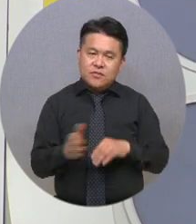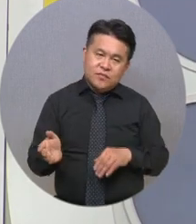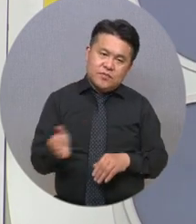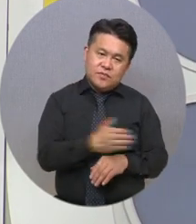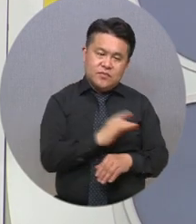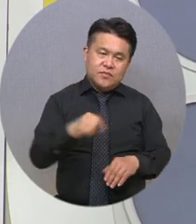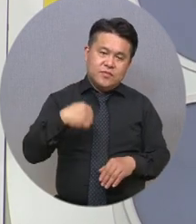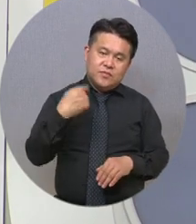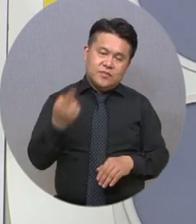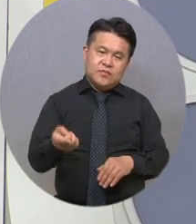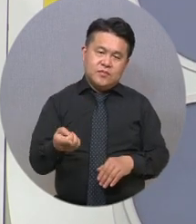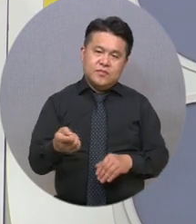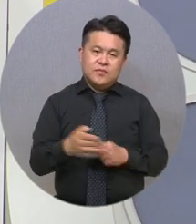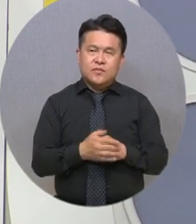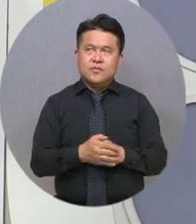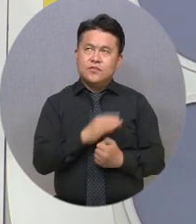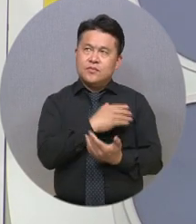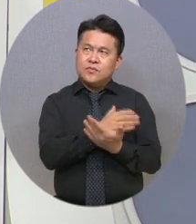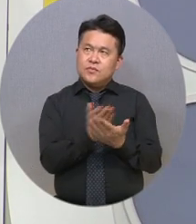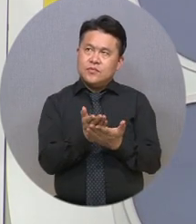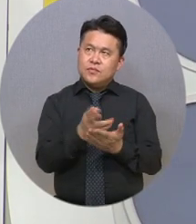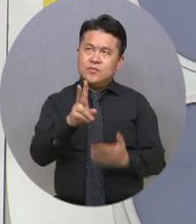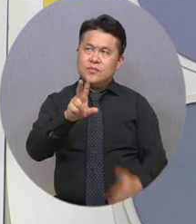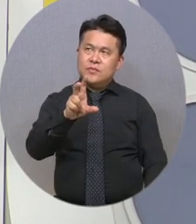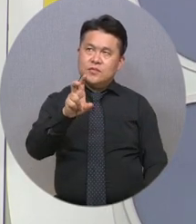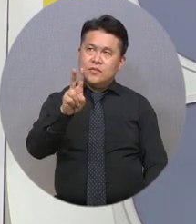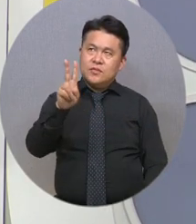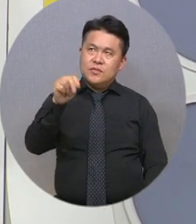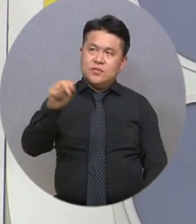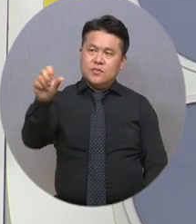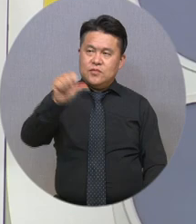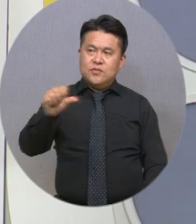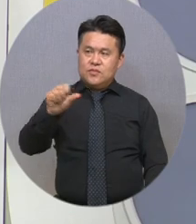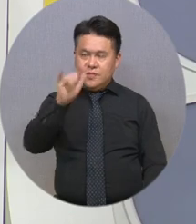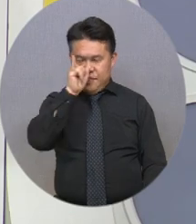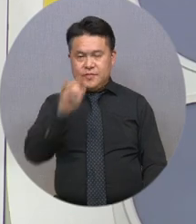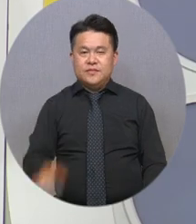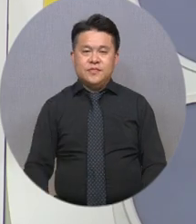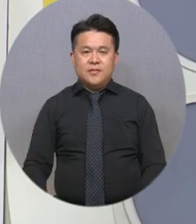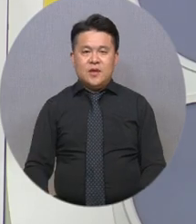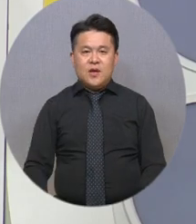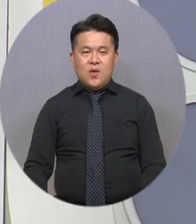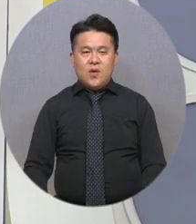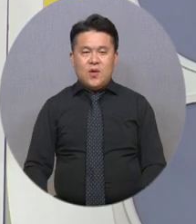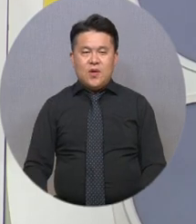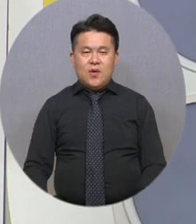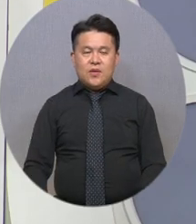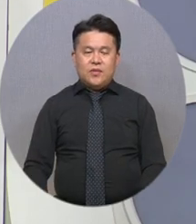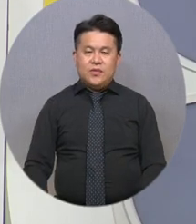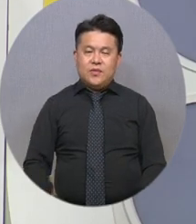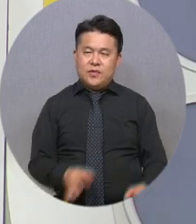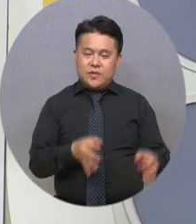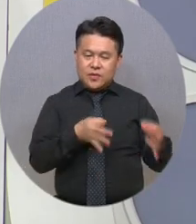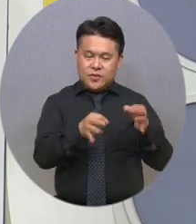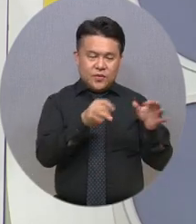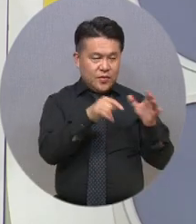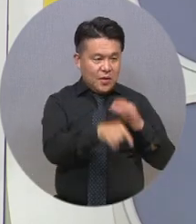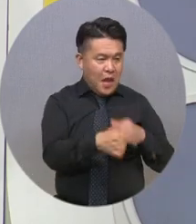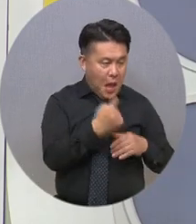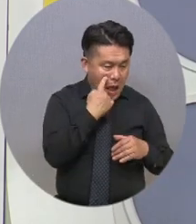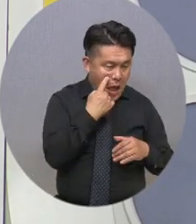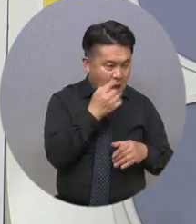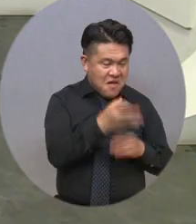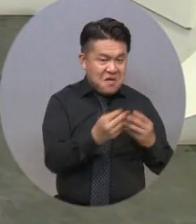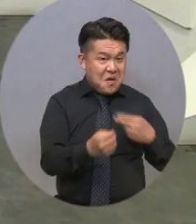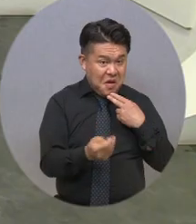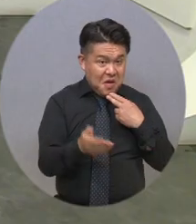네. 25,000개 정도 농수축산물을 지금 판매하고 있습니다. 우리가 슈퍼에 가도 살 게 그렇게 많지